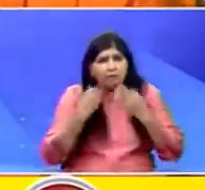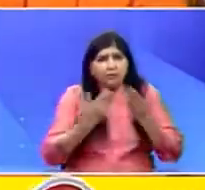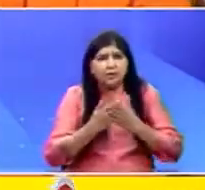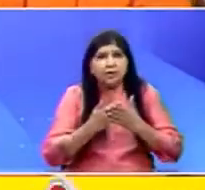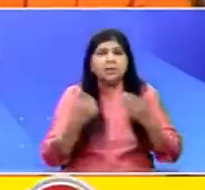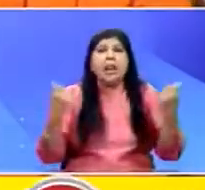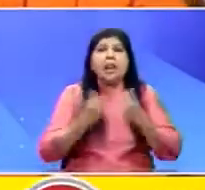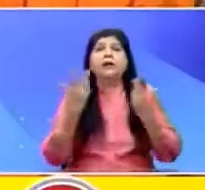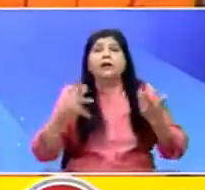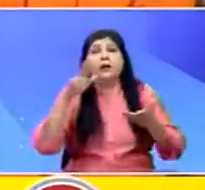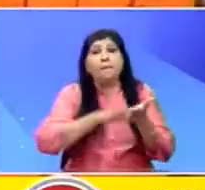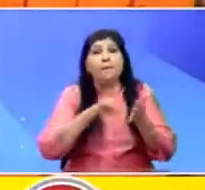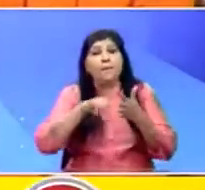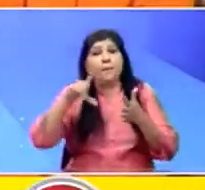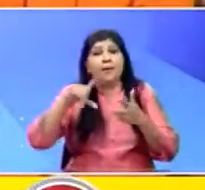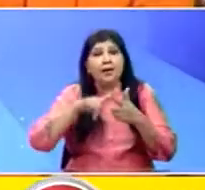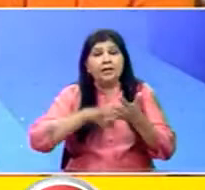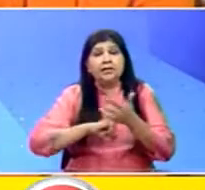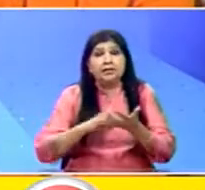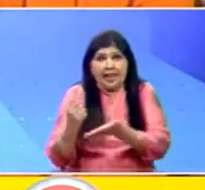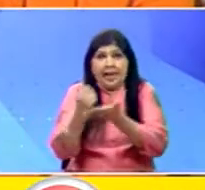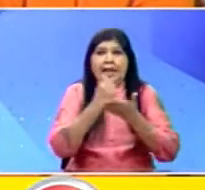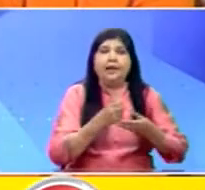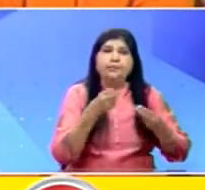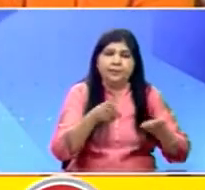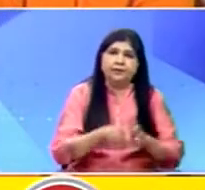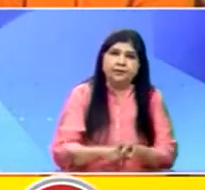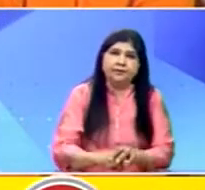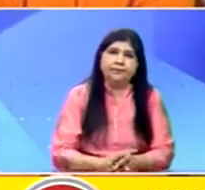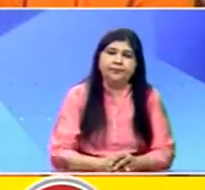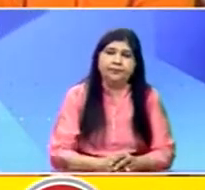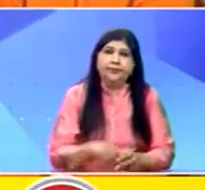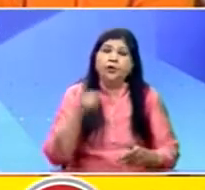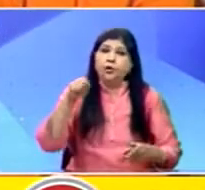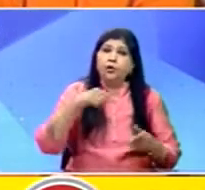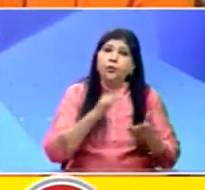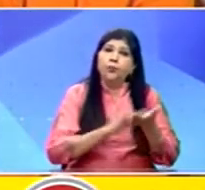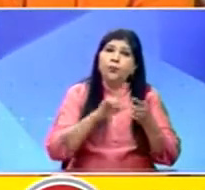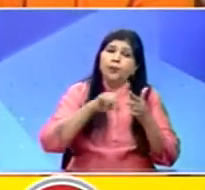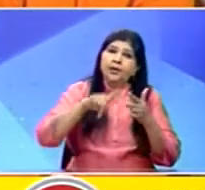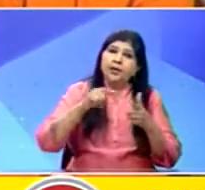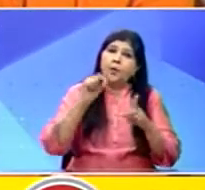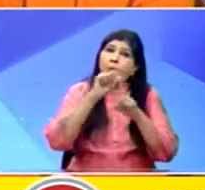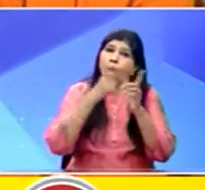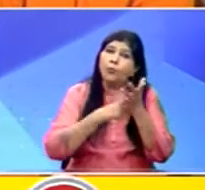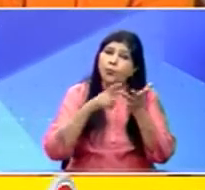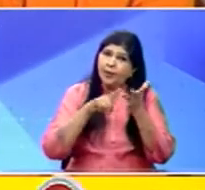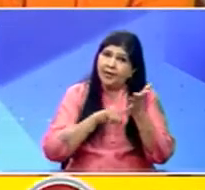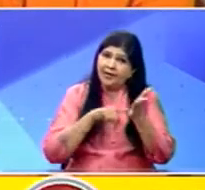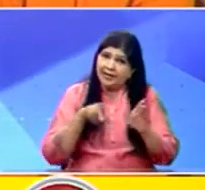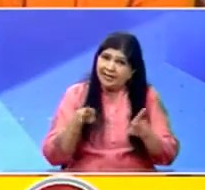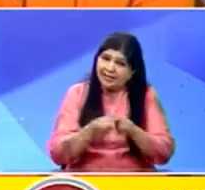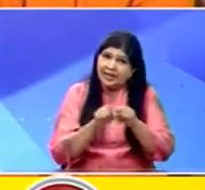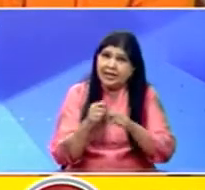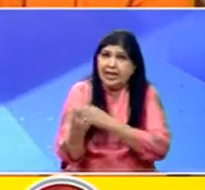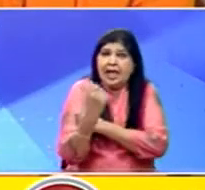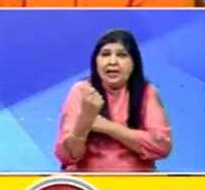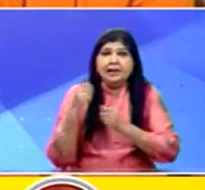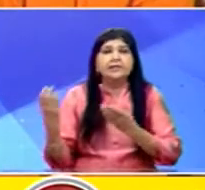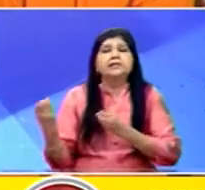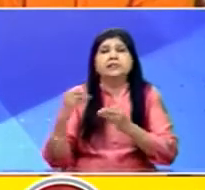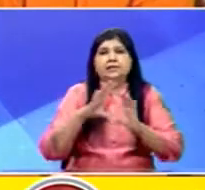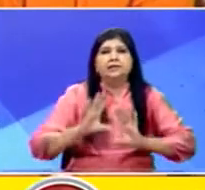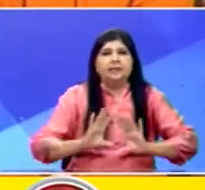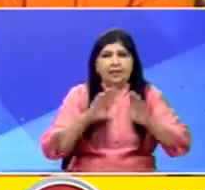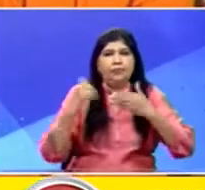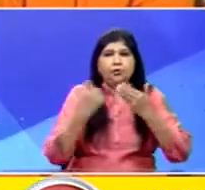भी मिलेट्स काफी लाभदायक है, क्योंकि ये प्रोटीन के साथ साथ एनर्जी से भी भरे होते